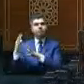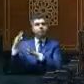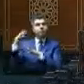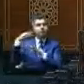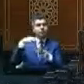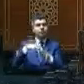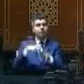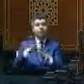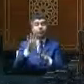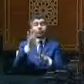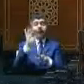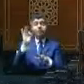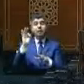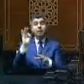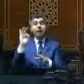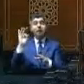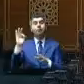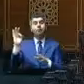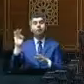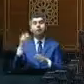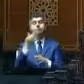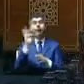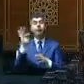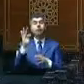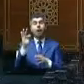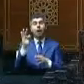الفرنسيون وحدهم 50,000.